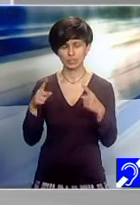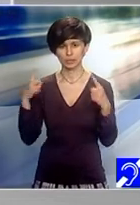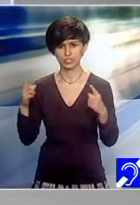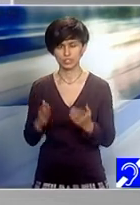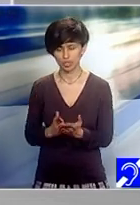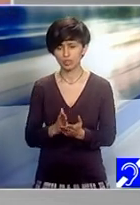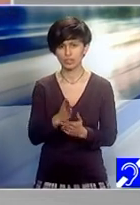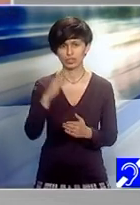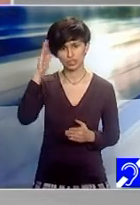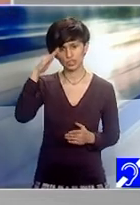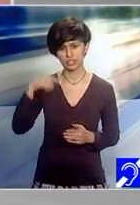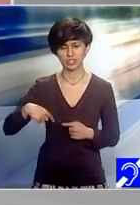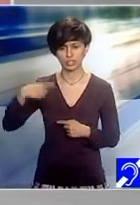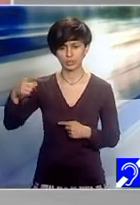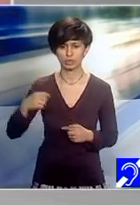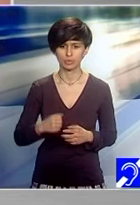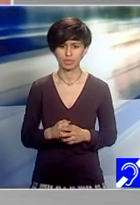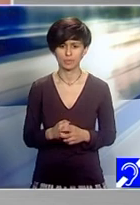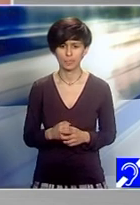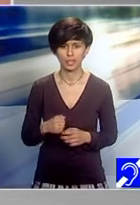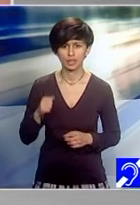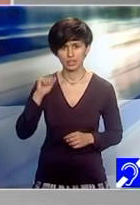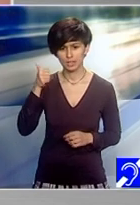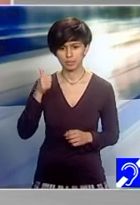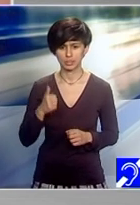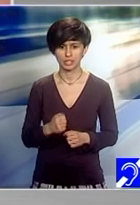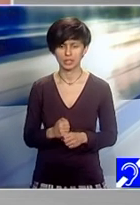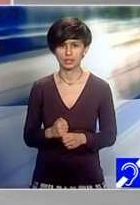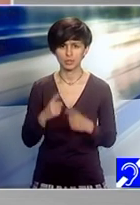zilele următoare. Mâine dascălii vor protesta din nou la guvern. Iar apoi...